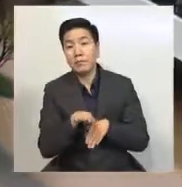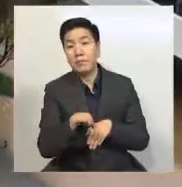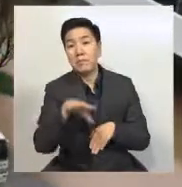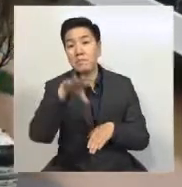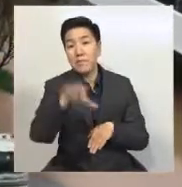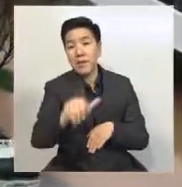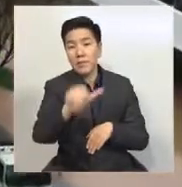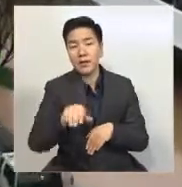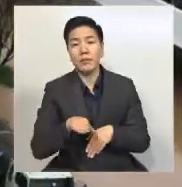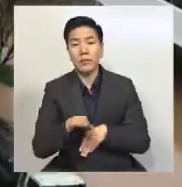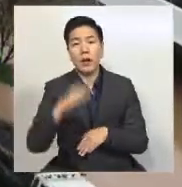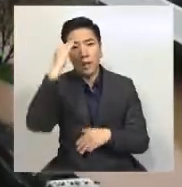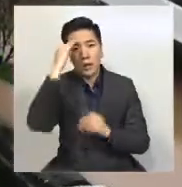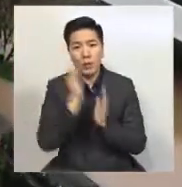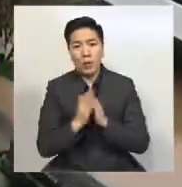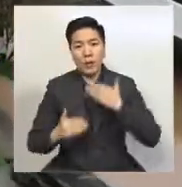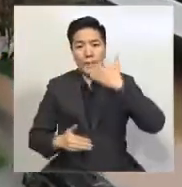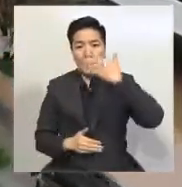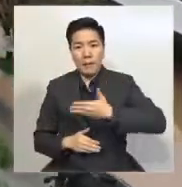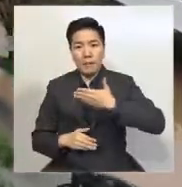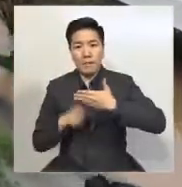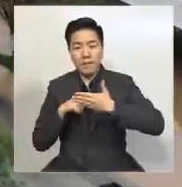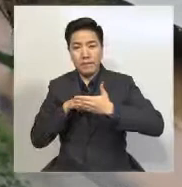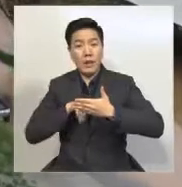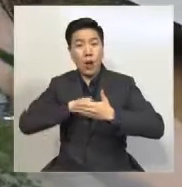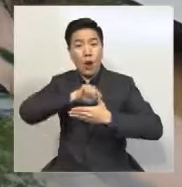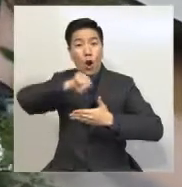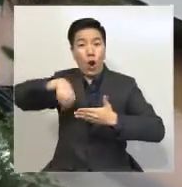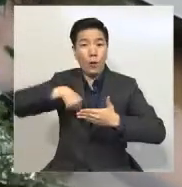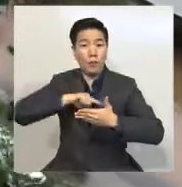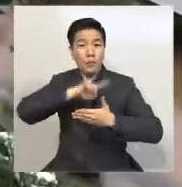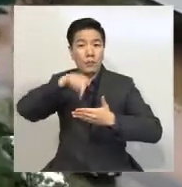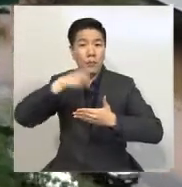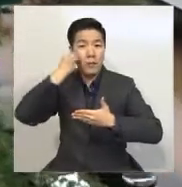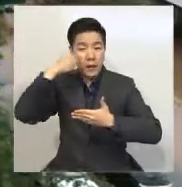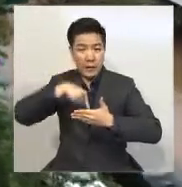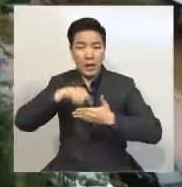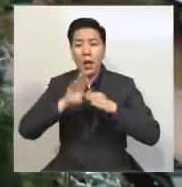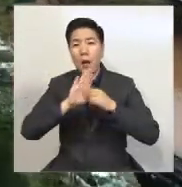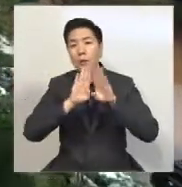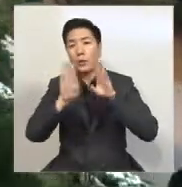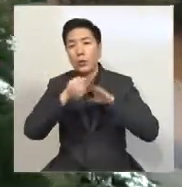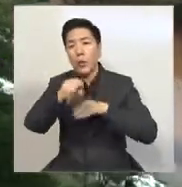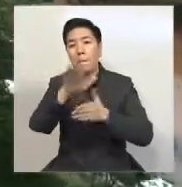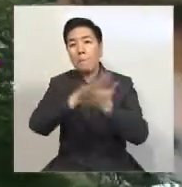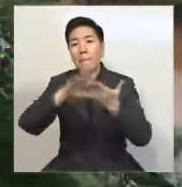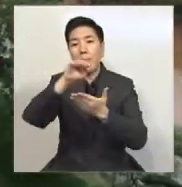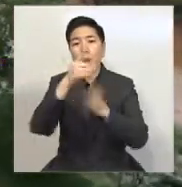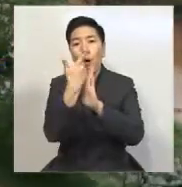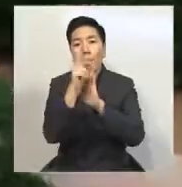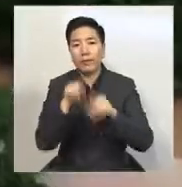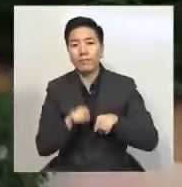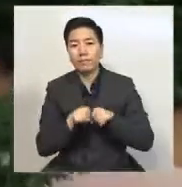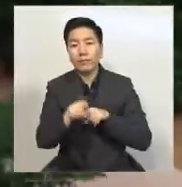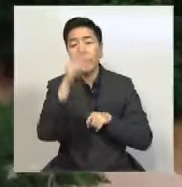แก่นเจ้าหน้าที่ตำรวจต้องปิดการจราจรตั้งแต่จุดกลับรถบ้านคำไฮจนถึงหน้าประตูทางเข้ามหาวิทยาลัยขอนแก่น